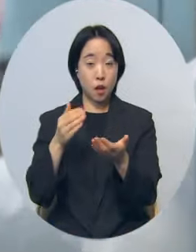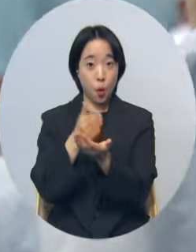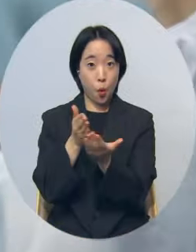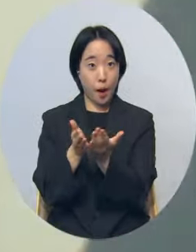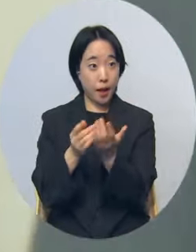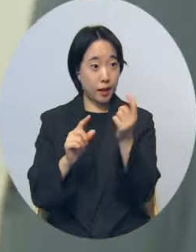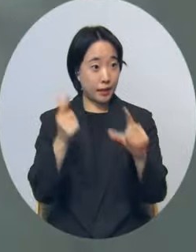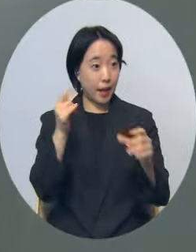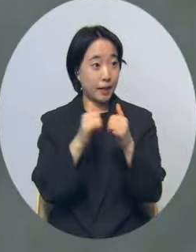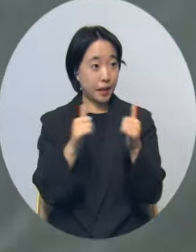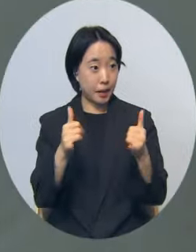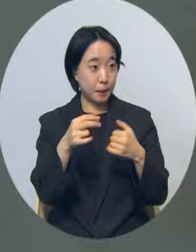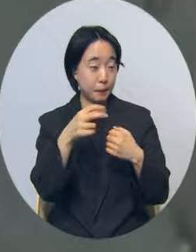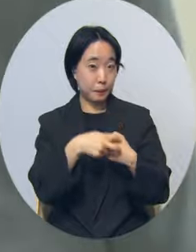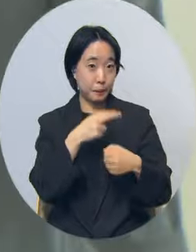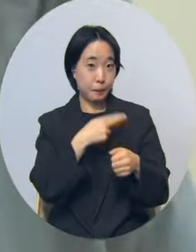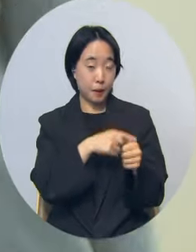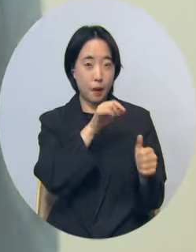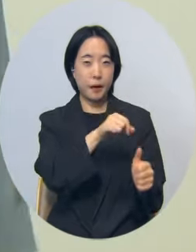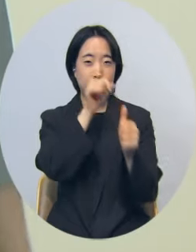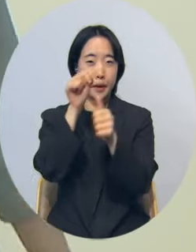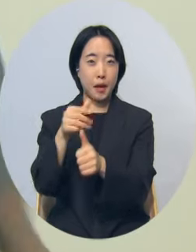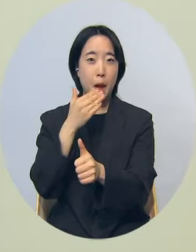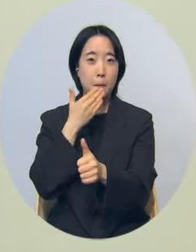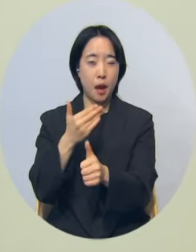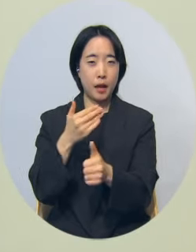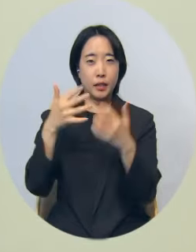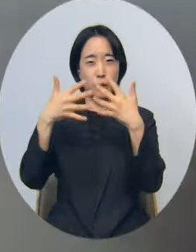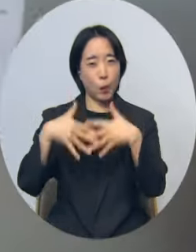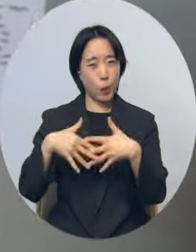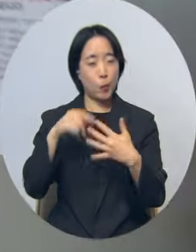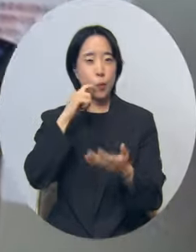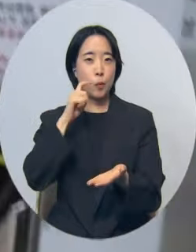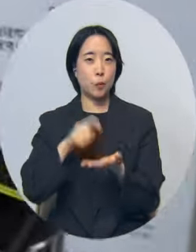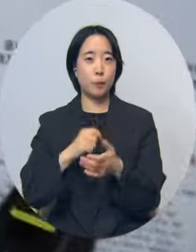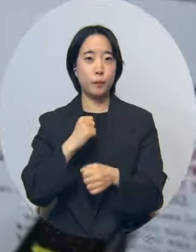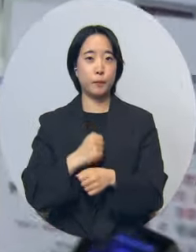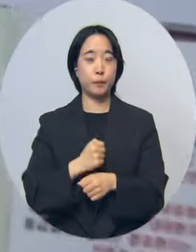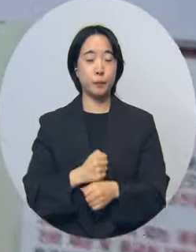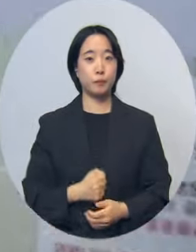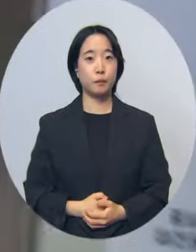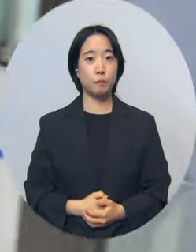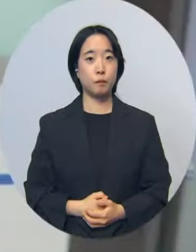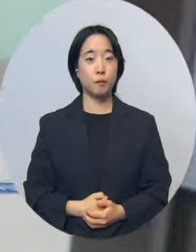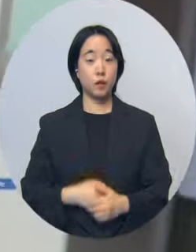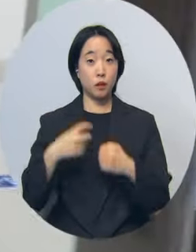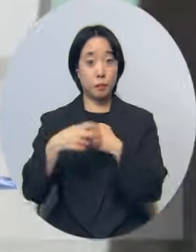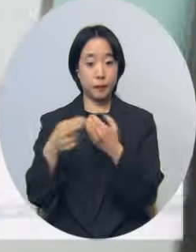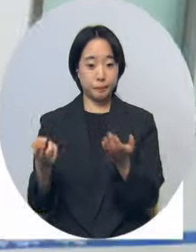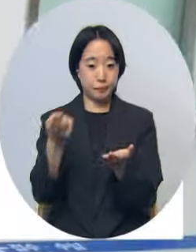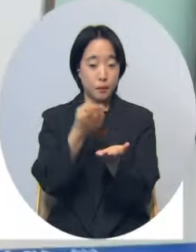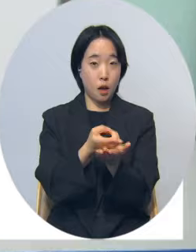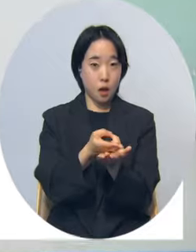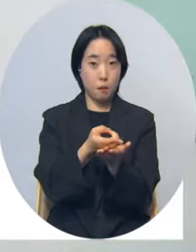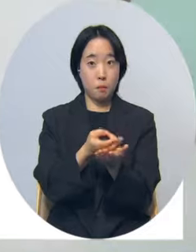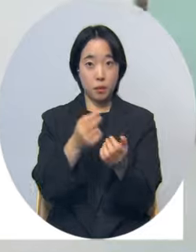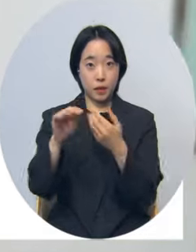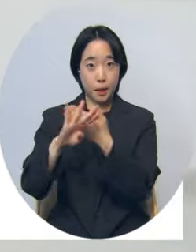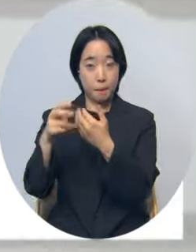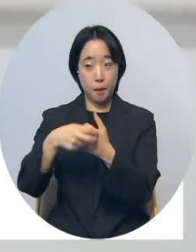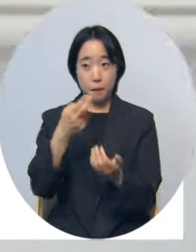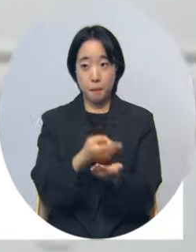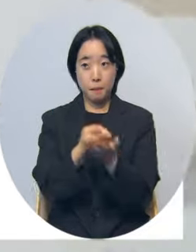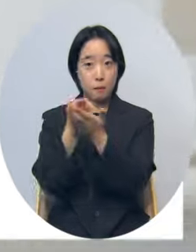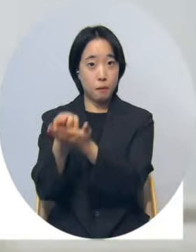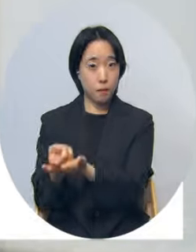있도록 응급실 인력 기준을 탄력적으로 운영하도록 했습니다. 원활한 입원과 환자 전원을 위해 의료기관에 대한